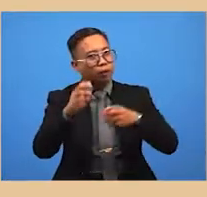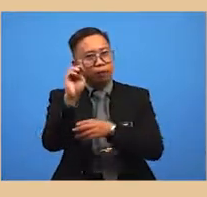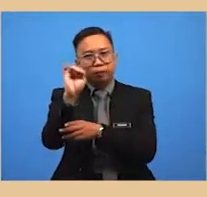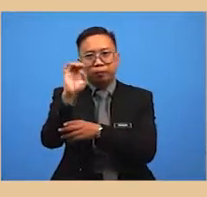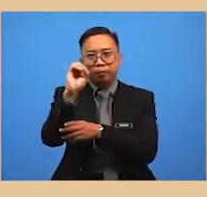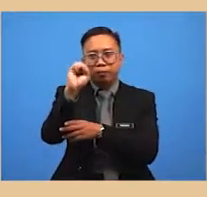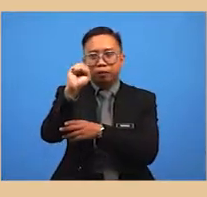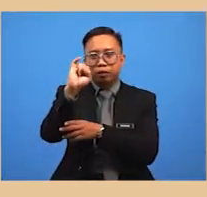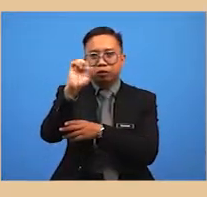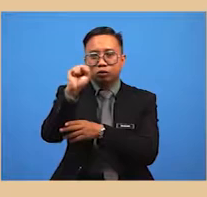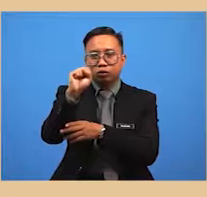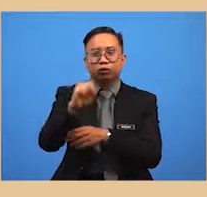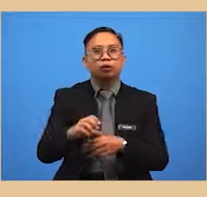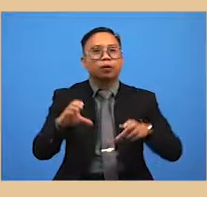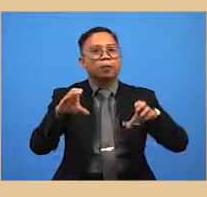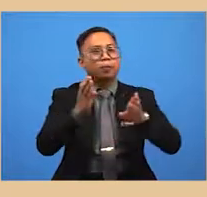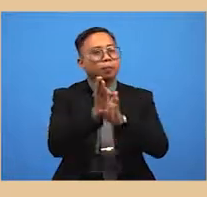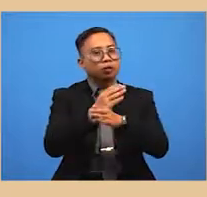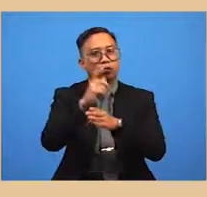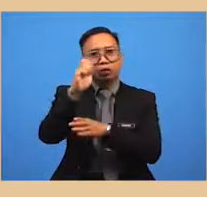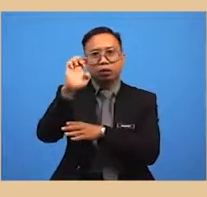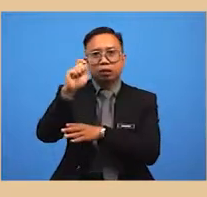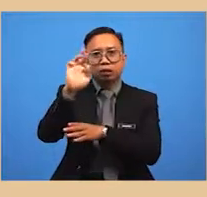membentuk tetrad yang haploid.